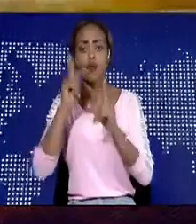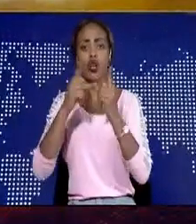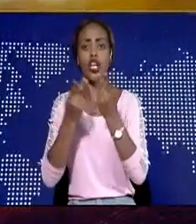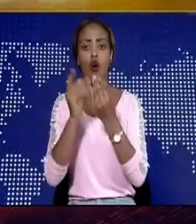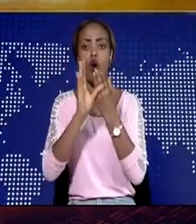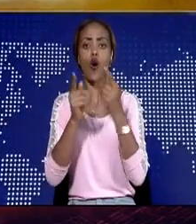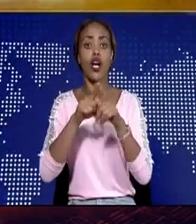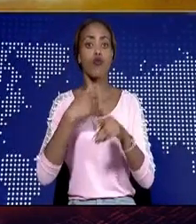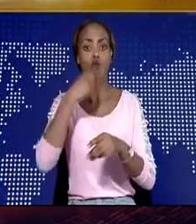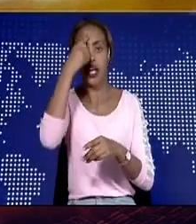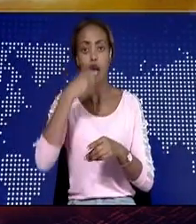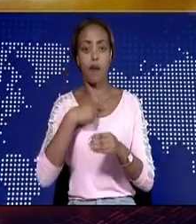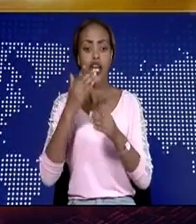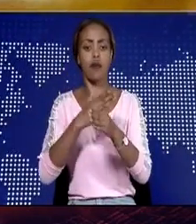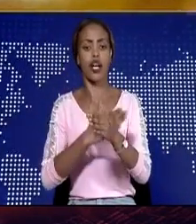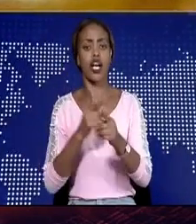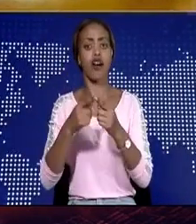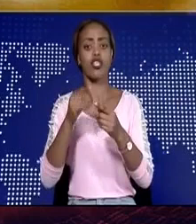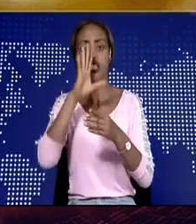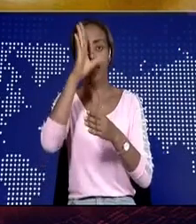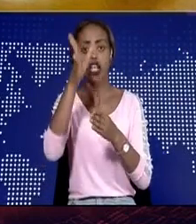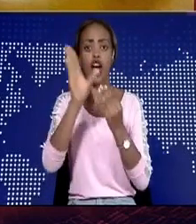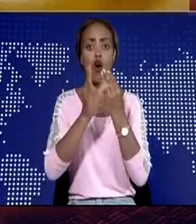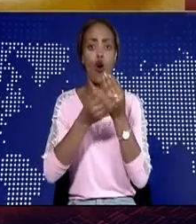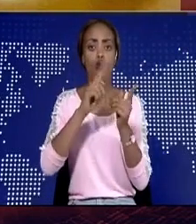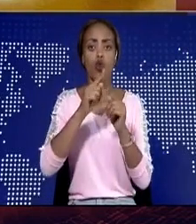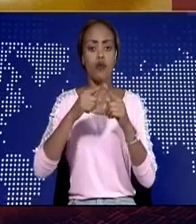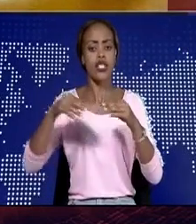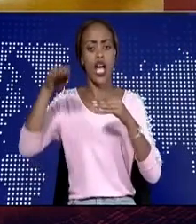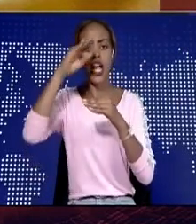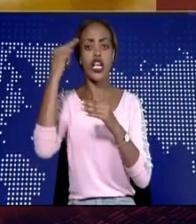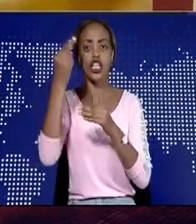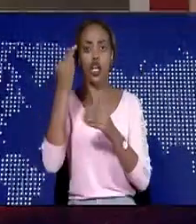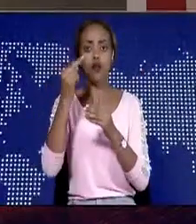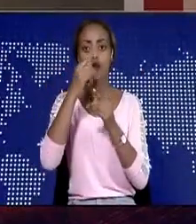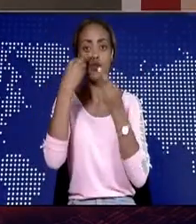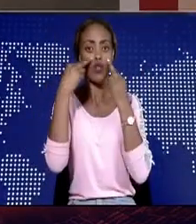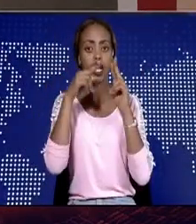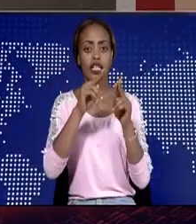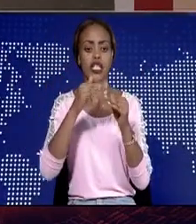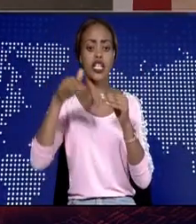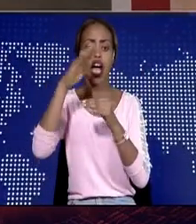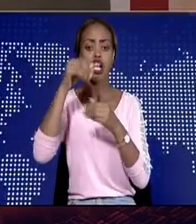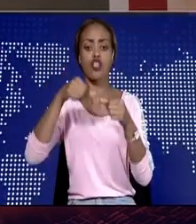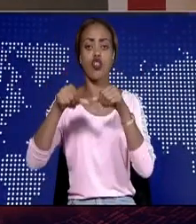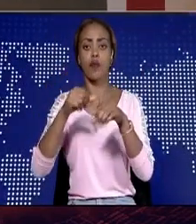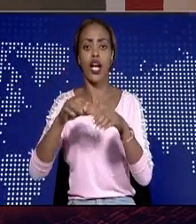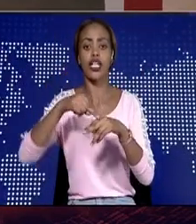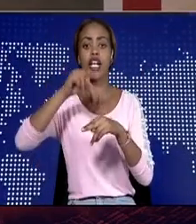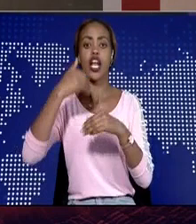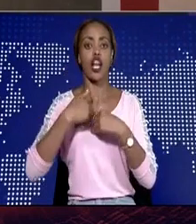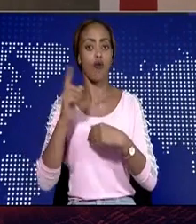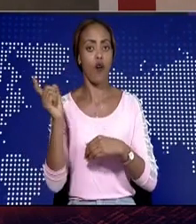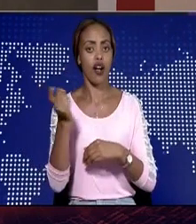ዝህልዎ ይኣምን ናይ መምዕራይን ካብቲ ዝተፈጥረ ሃዋሁ ብዝለዓለ ክትጥቀም ምፍታንን ብዝምልከት እውን ዝለዓለ እጃምካ ተንዕል